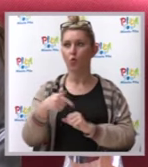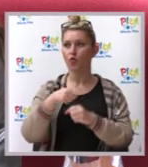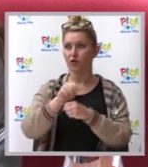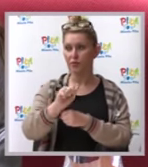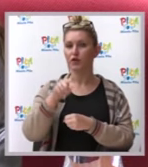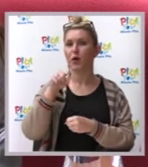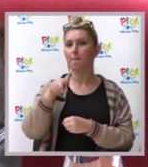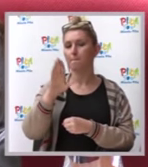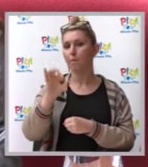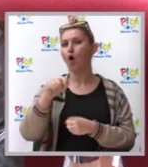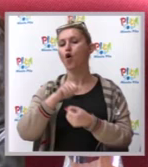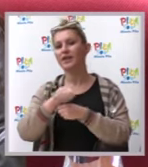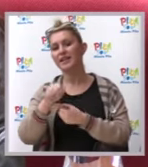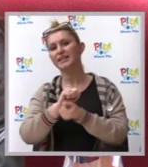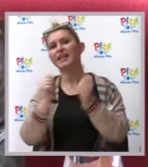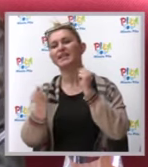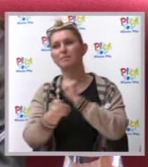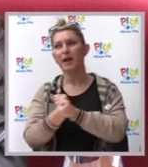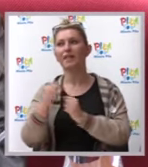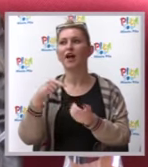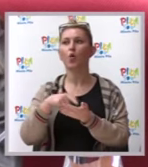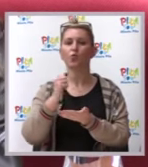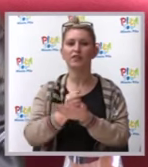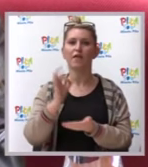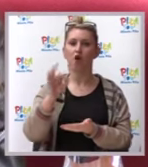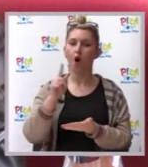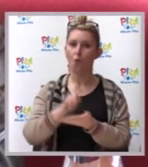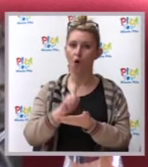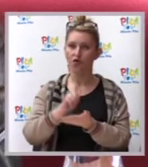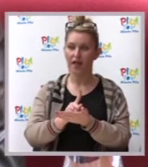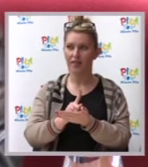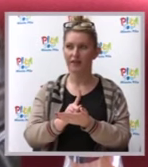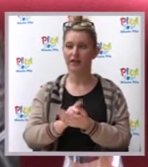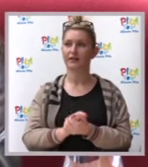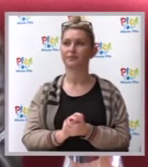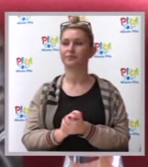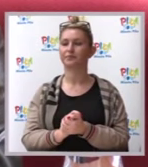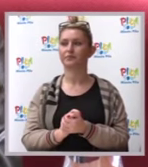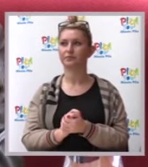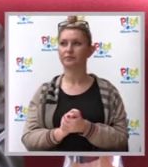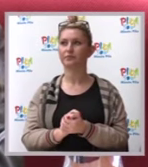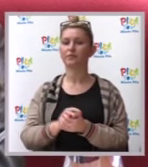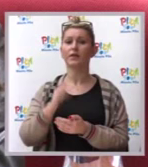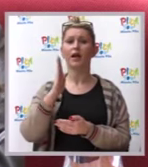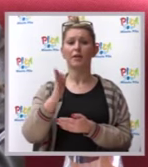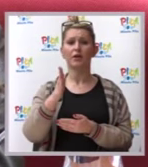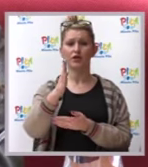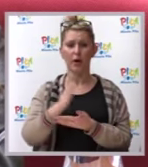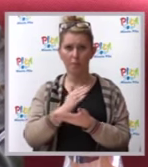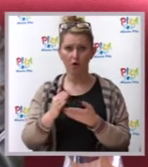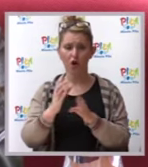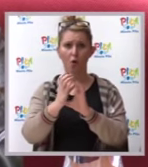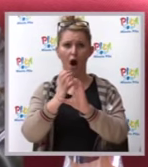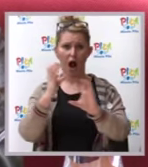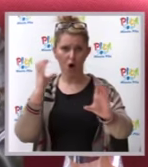o podatkach i opłatach lokalnych w związku ze zmianą podziału autobusów. Dotyczy